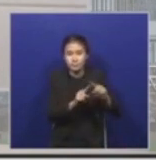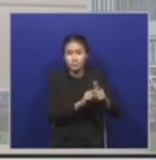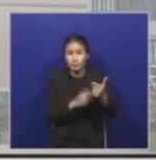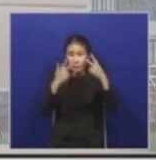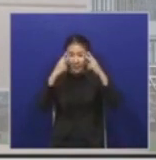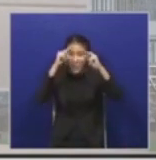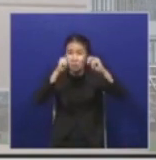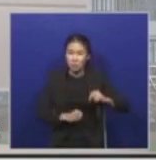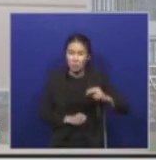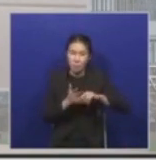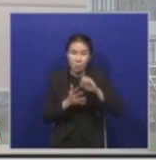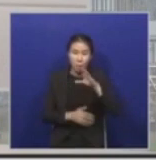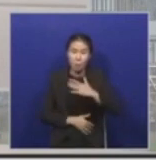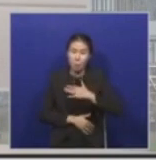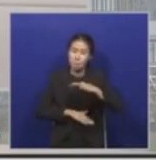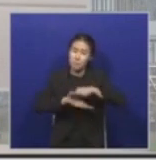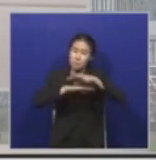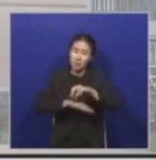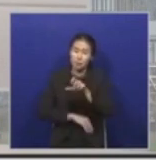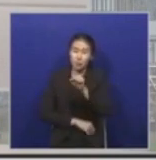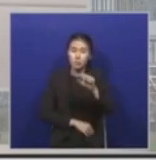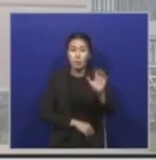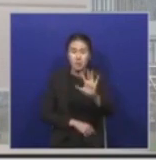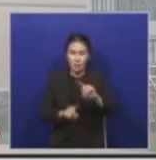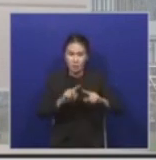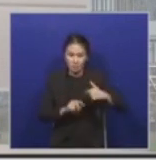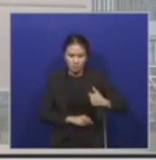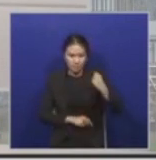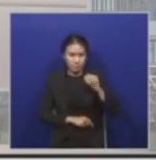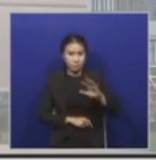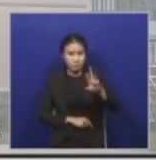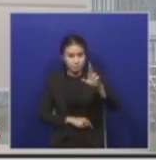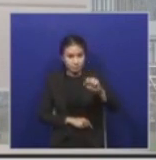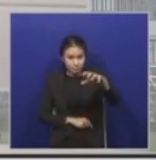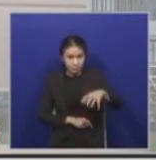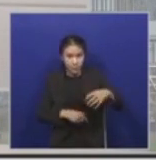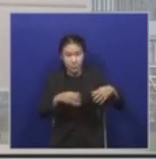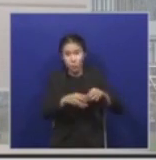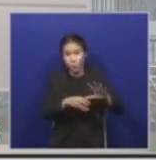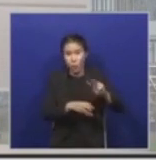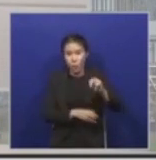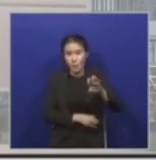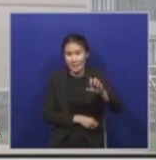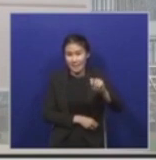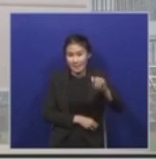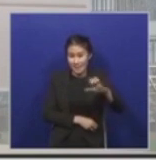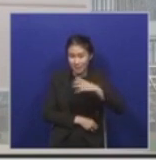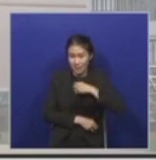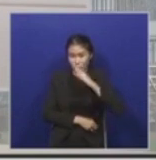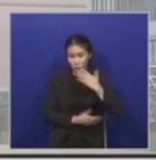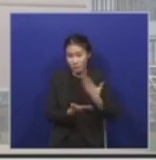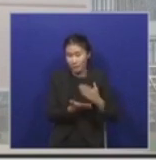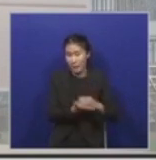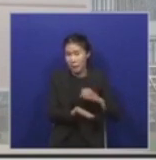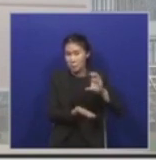ตรีบอกว่าผมไม่ได้เป็นส.ส.แต่ท่านก็มาใช้อำนาจของสภาของเราครับที่เป็นฝ่ายนิติบัญญัติที่จะอนุมัติเงินที่ให้ท่านไปเป็นป๋าใ